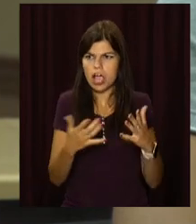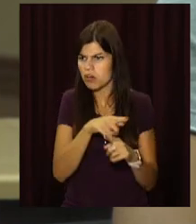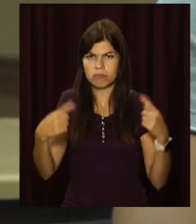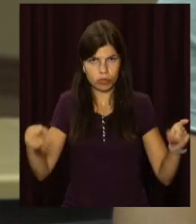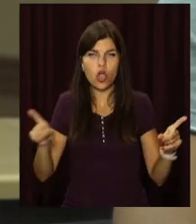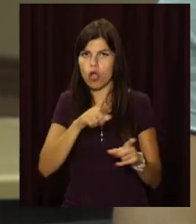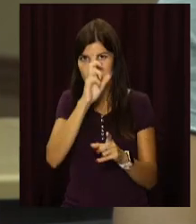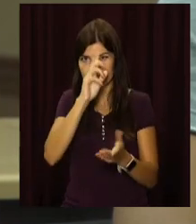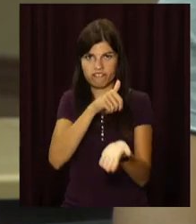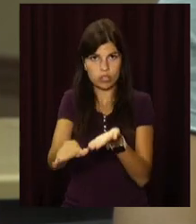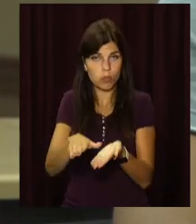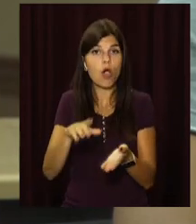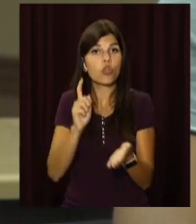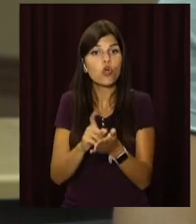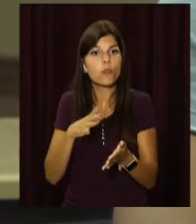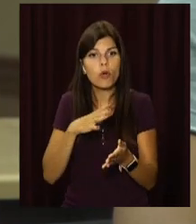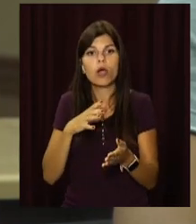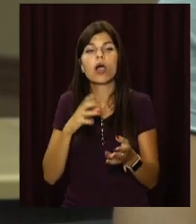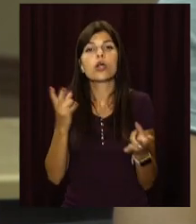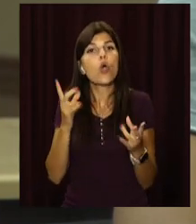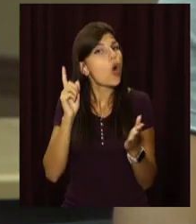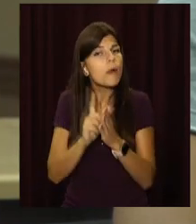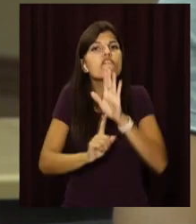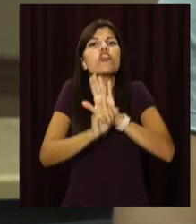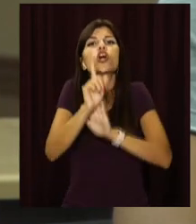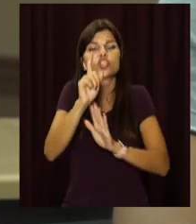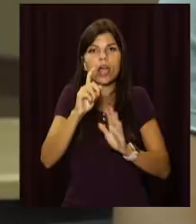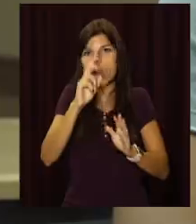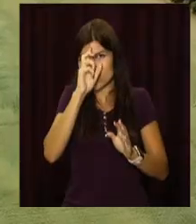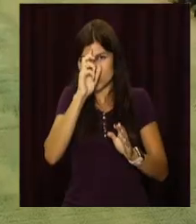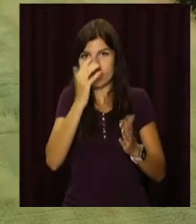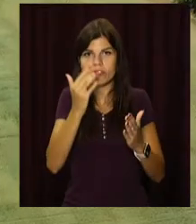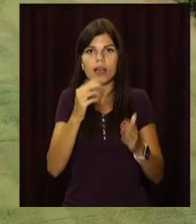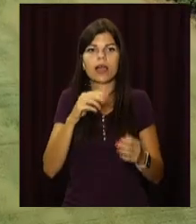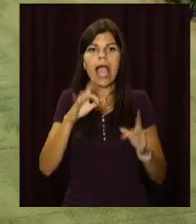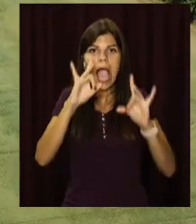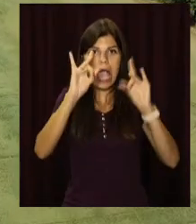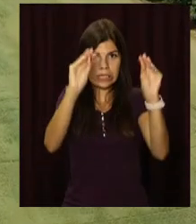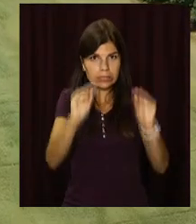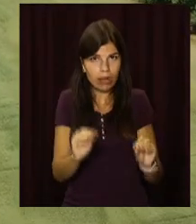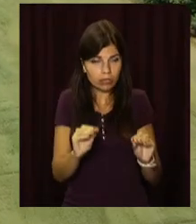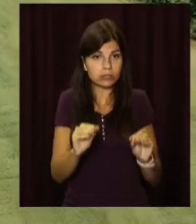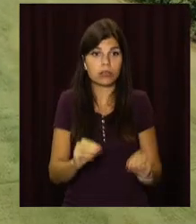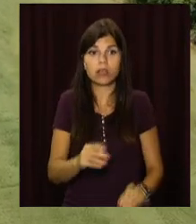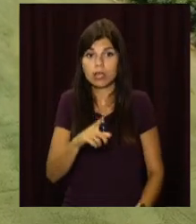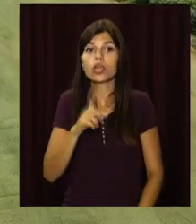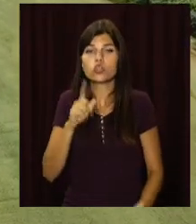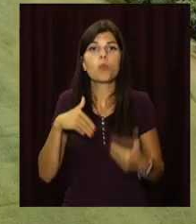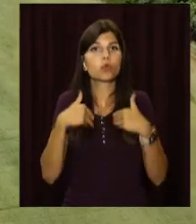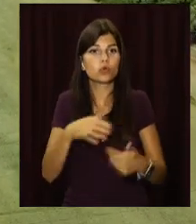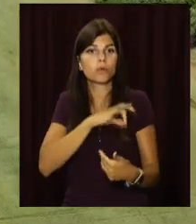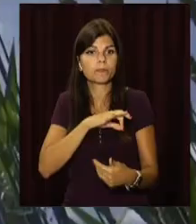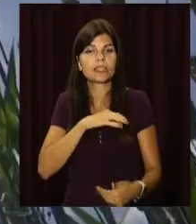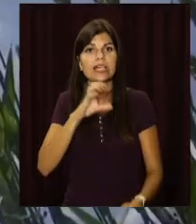Тому, по-перше, необхідно провести державну реєстрацію відповідно до чинного законодавства. Рекомендують землевласникам і скористатися